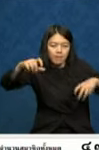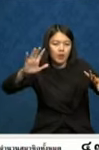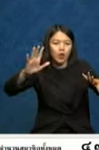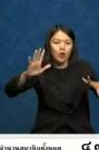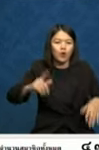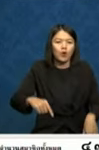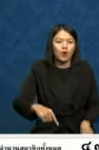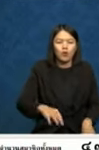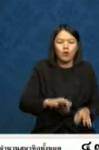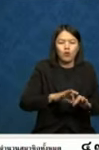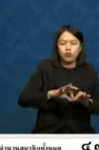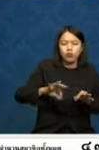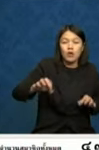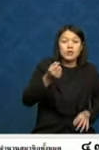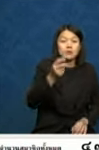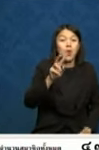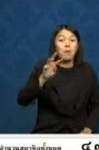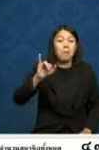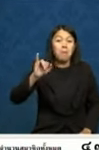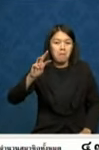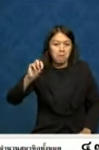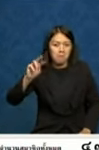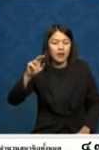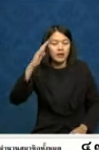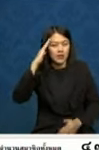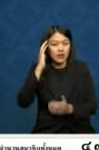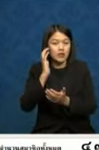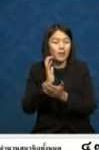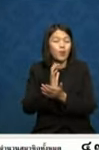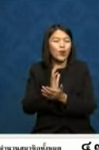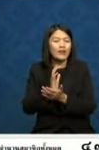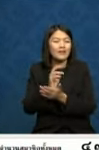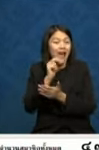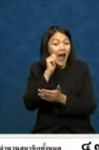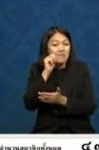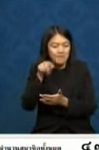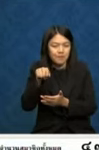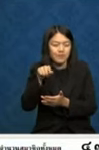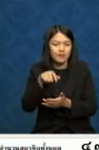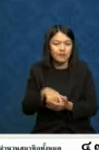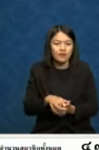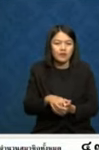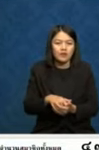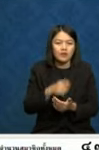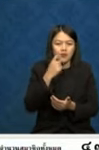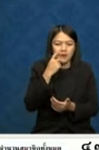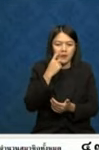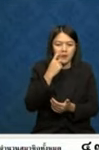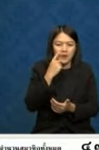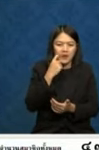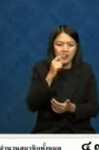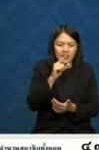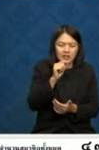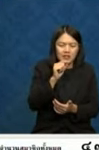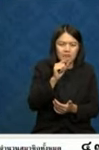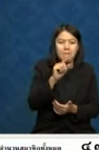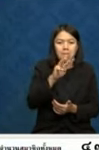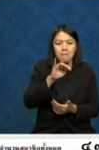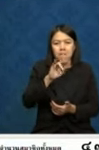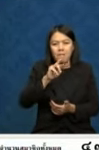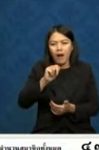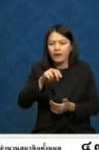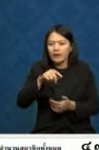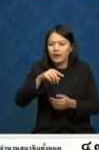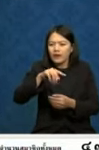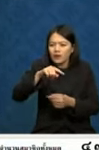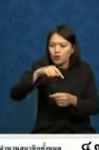ไม่เกิน12ไมล์ทะเลเนี่ยเป็นหน้าที่ของตำรวจน้ำเขตต่อเนื่องไม่เกิน20ไมล์ทะเลถึงเขตเศรษฐกิจจำเ